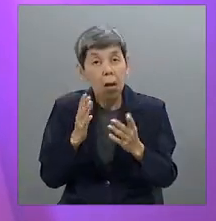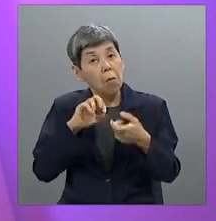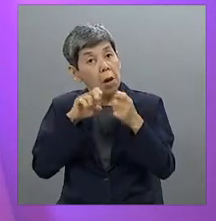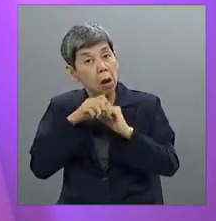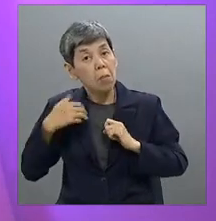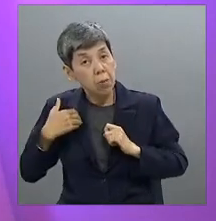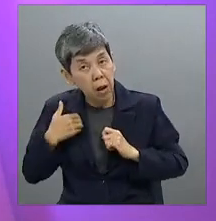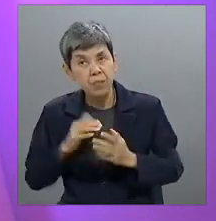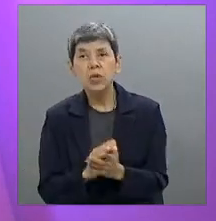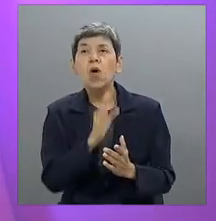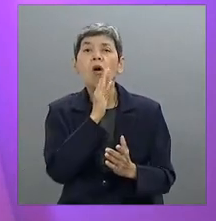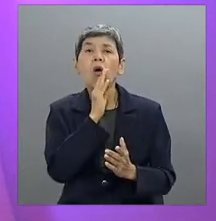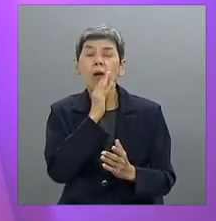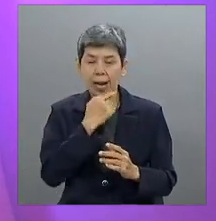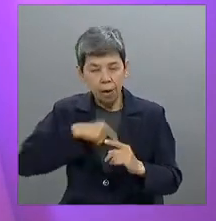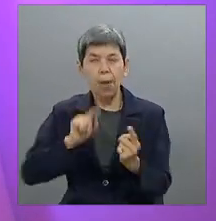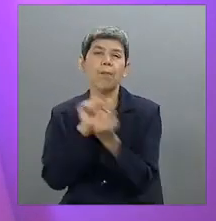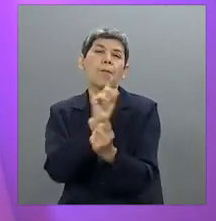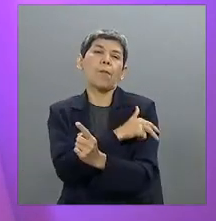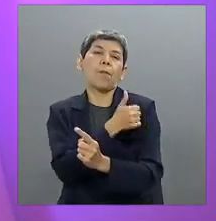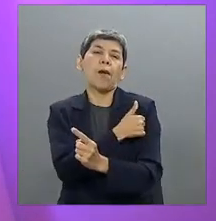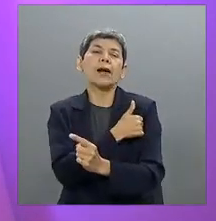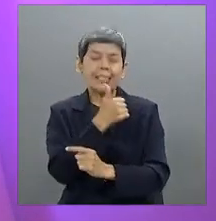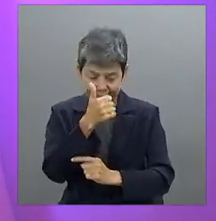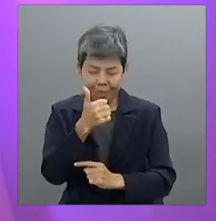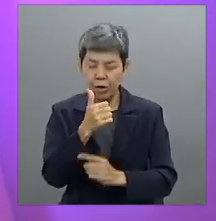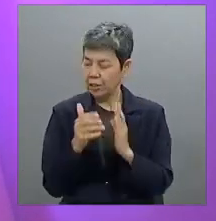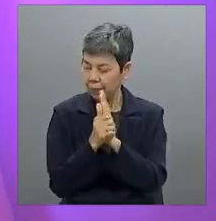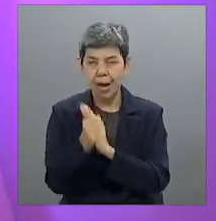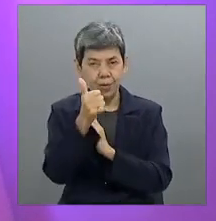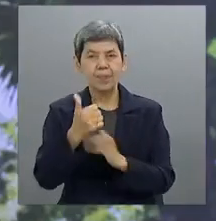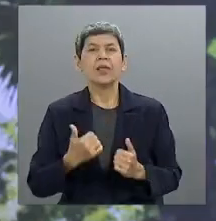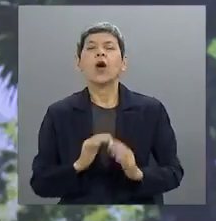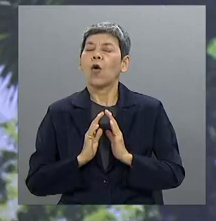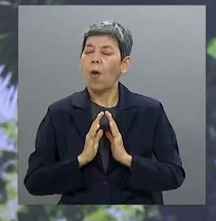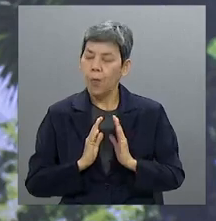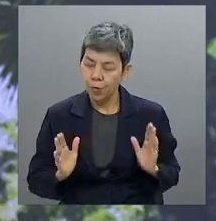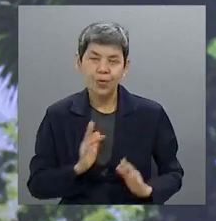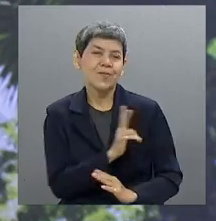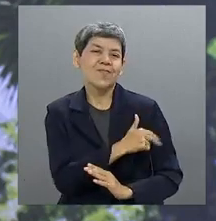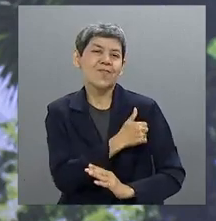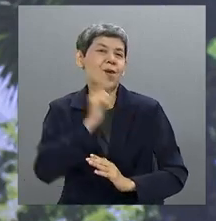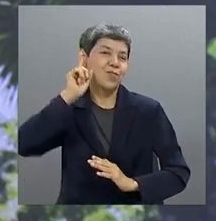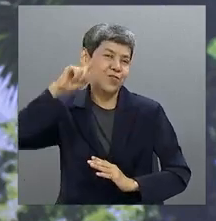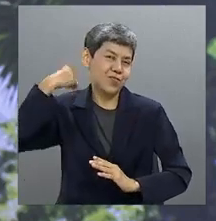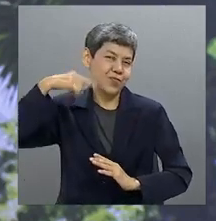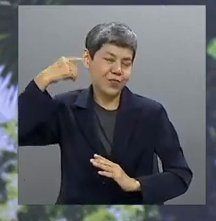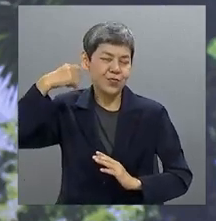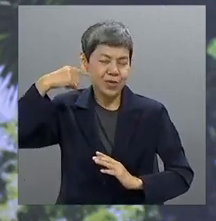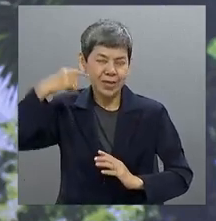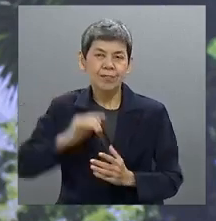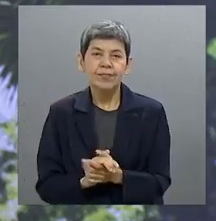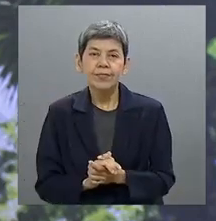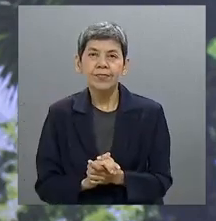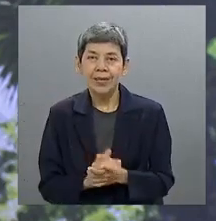หลังจากนั้นก็นำตัวเข้าระบบในการดูแลรักษาโดยแพทย์ผู้เชี่ยวชาญนะครับวันนี้ต้องขอขอบคุณแพทย์หญิงจิตนภินดุลยเกษมนะครับสูตินรีแพทย์เฉ